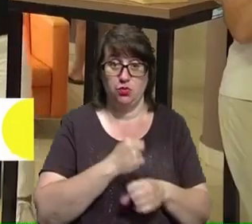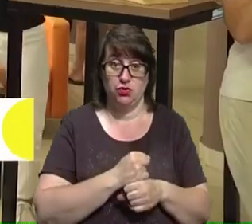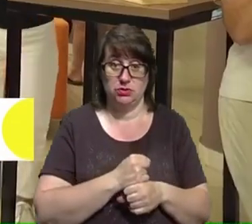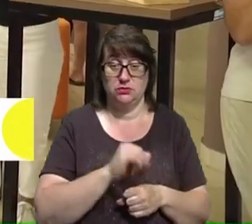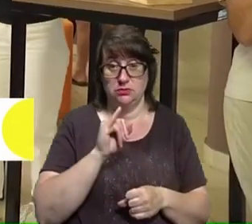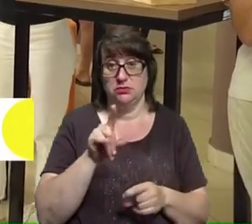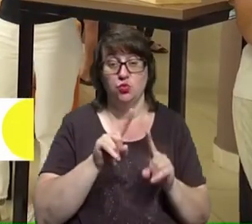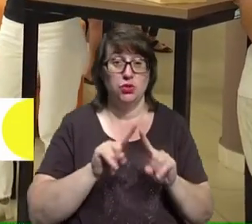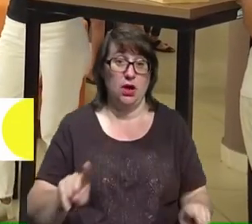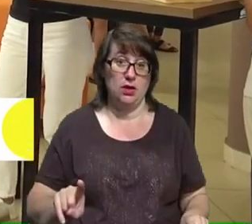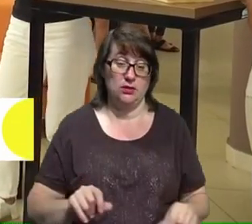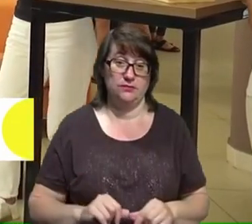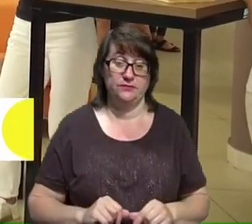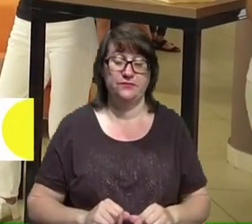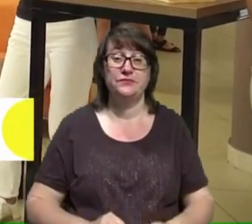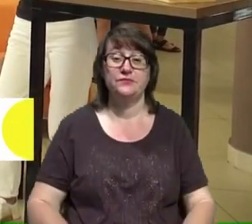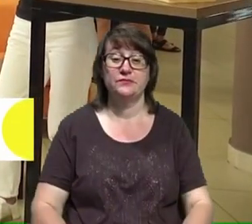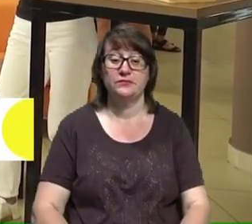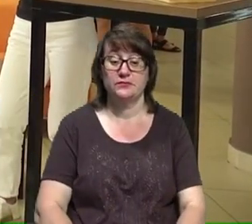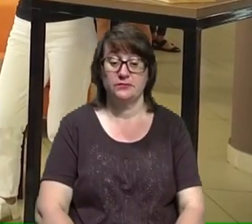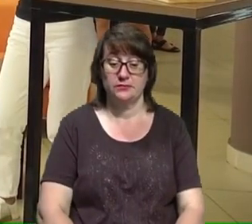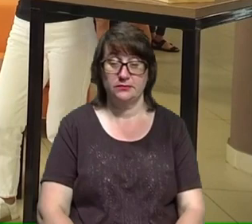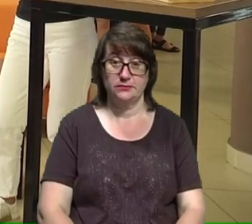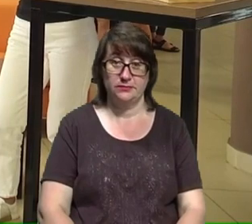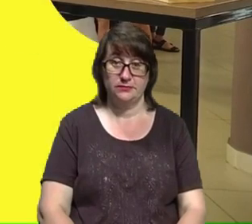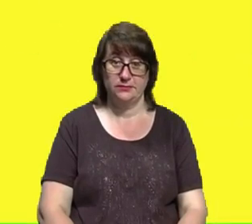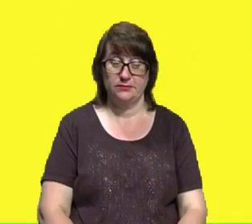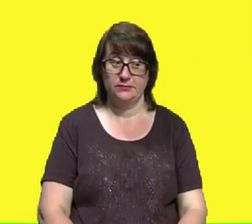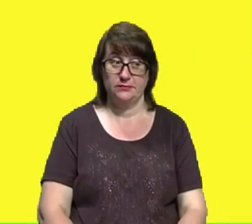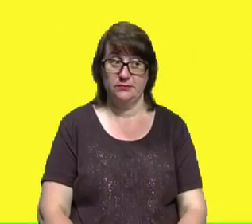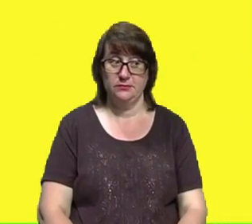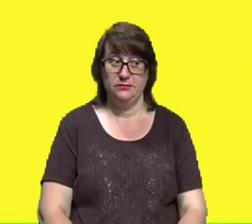унікальні. Антоніна Тугас, Ігор Грач. Новини на Суспільному.